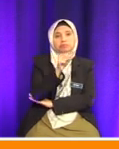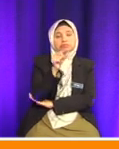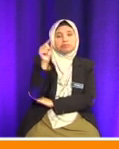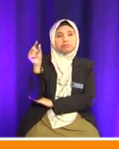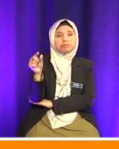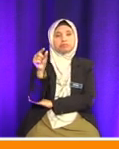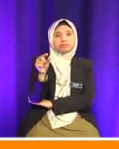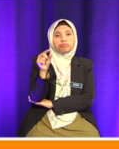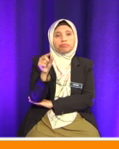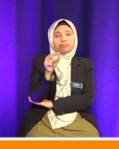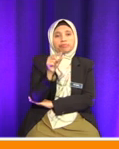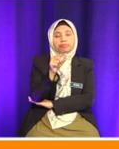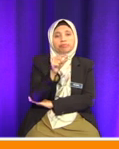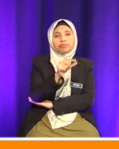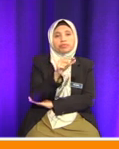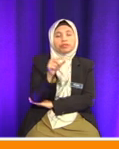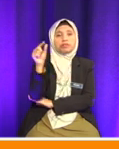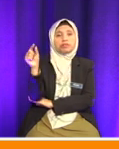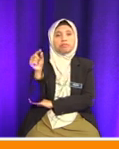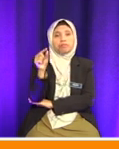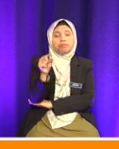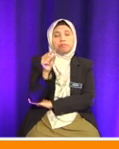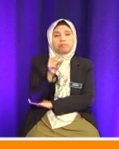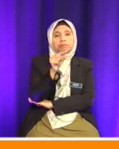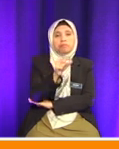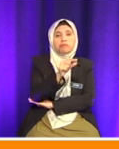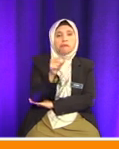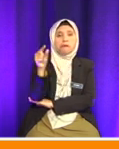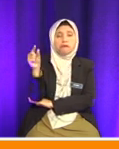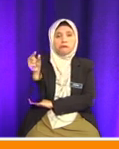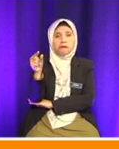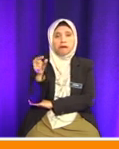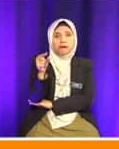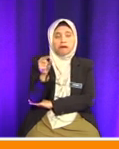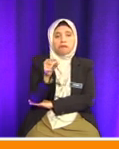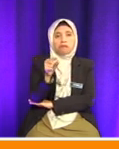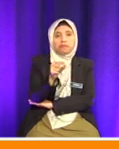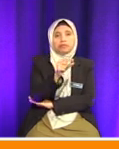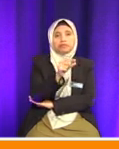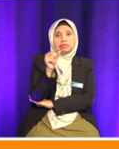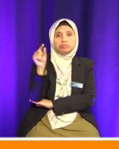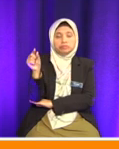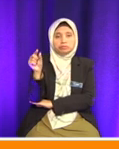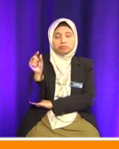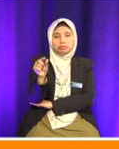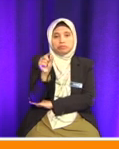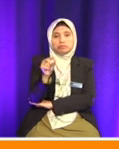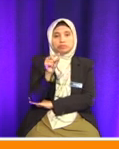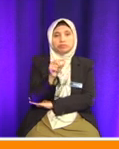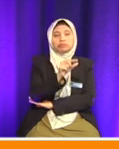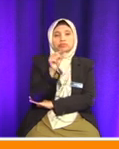asbaha Ata asbabu Manawa wakanaumuhu soda alaih